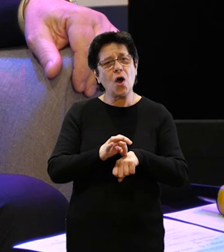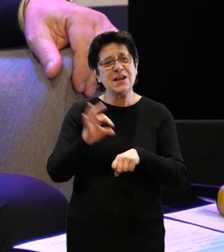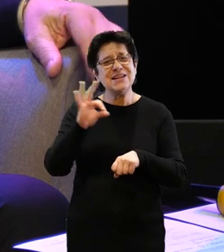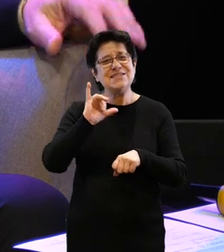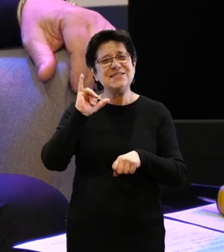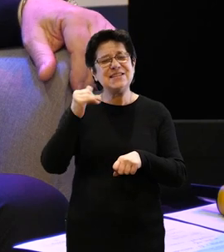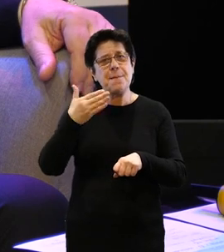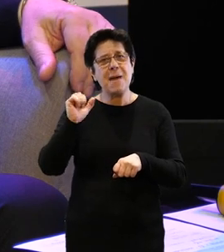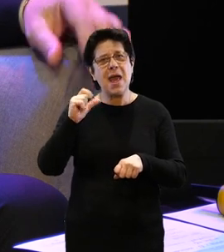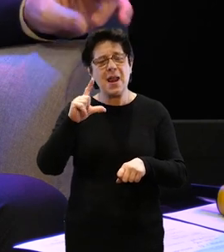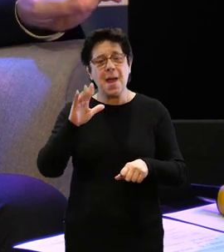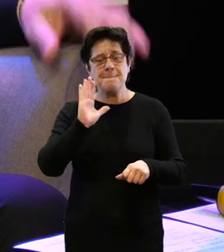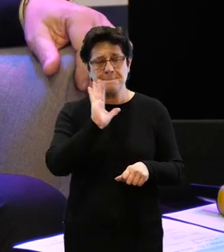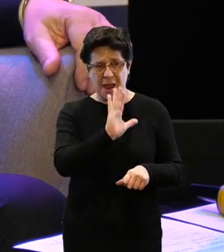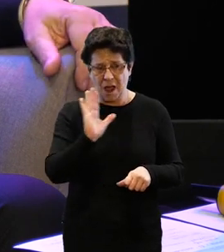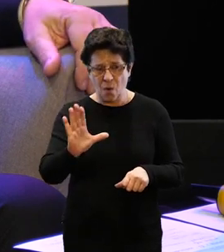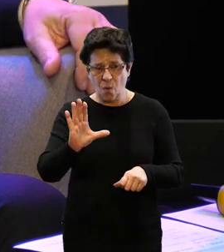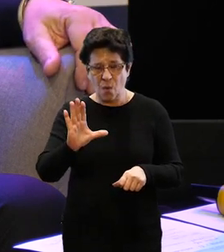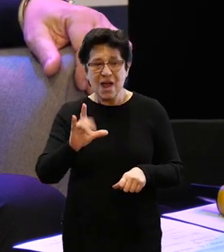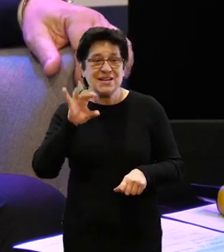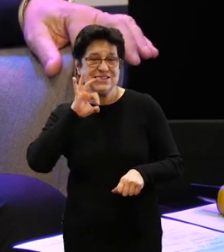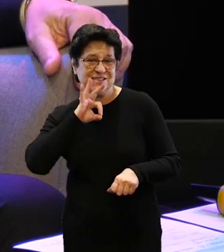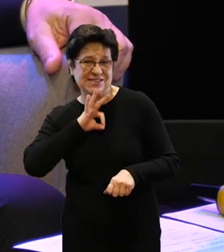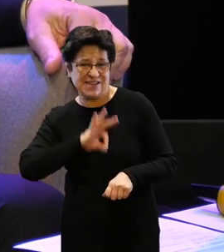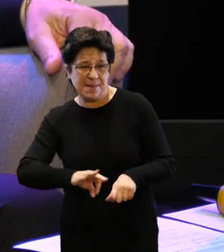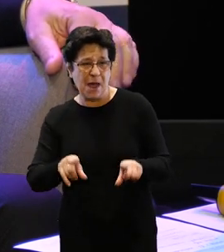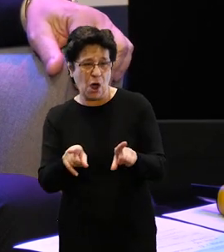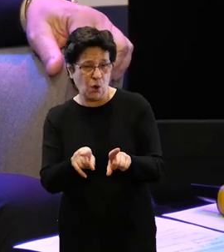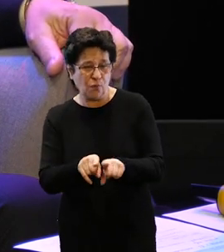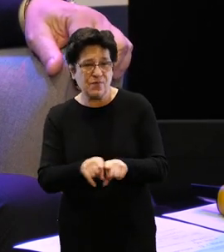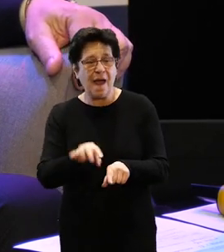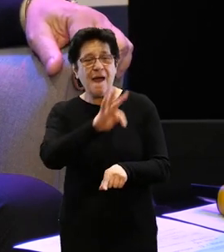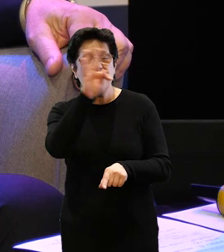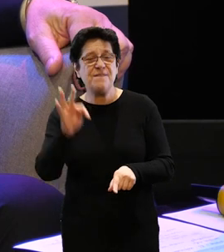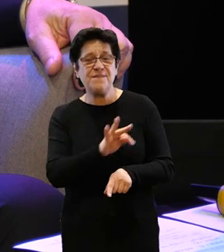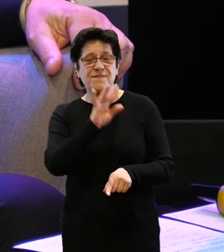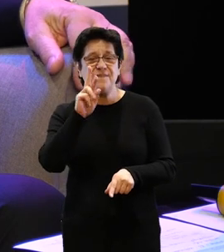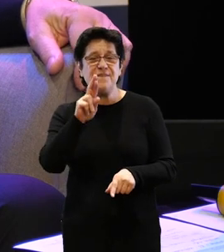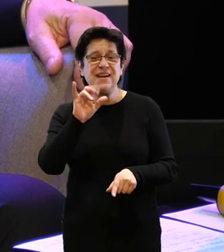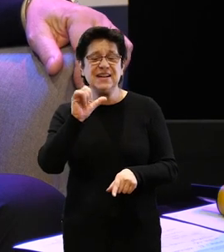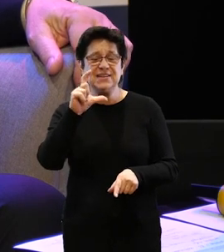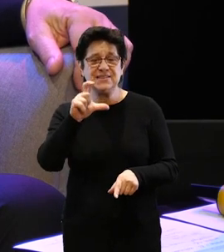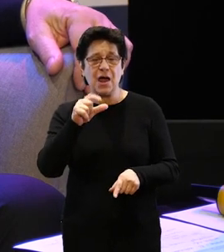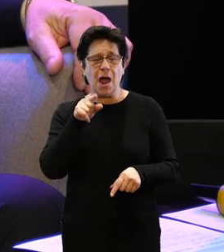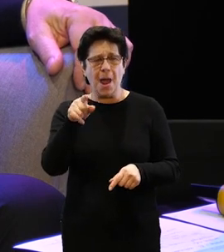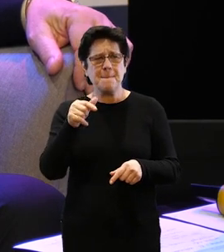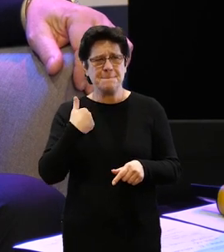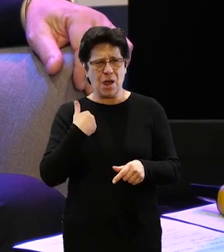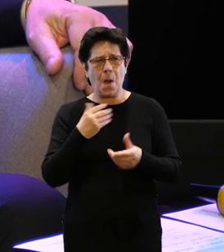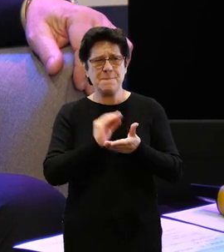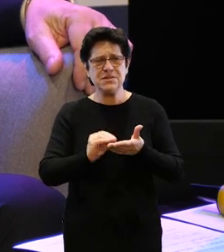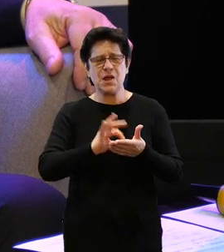frita oczywiście ten Fritz w leśnie jest znany z tego że napisał taką krótką broszurę